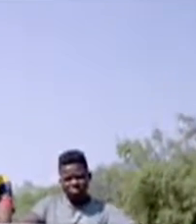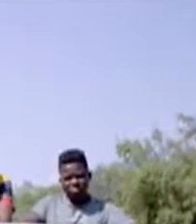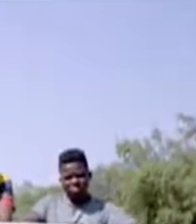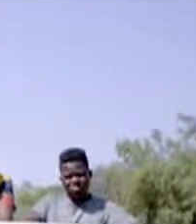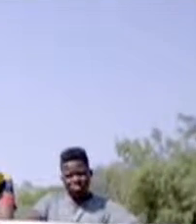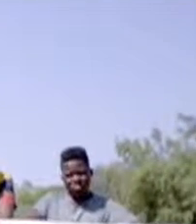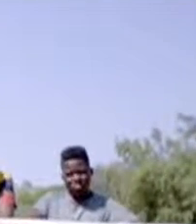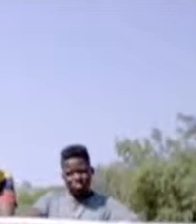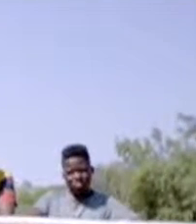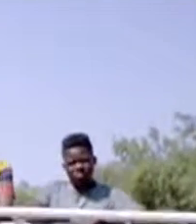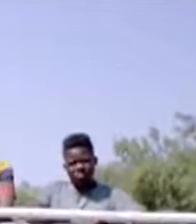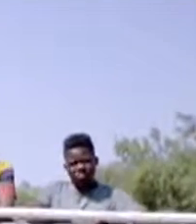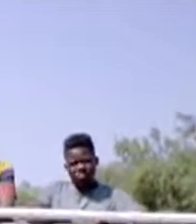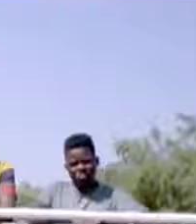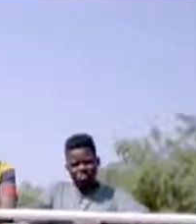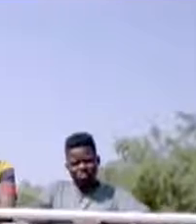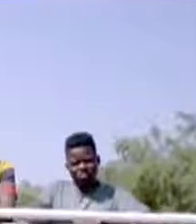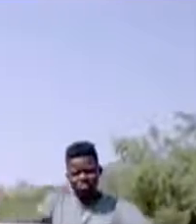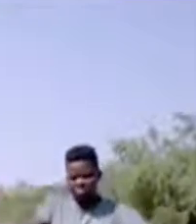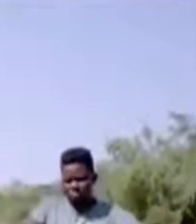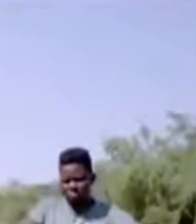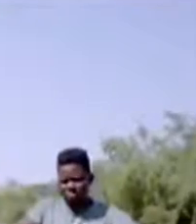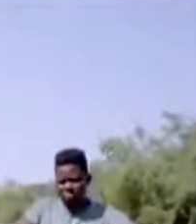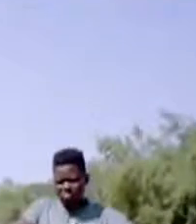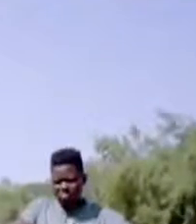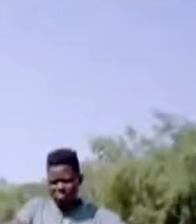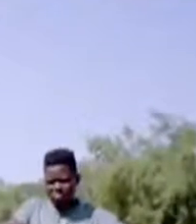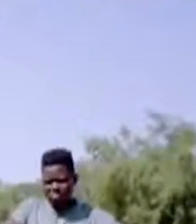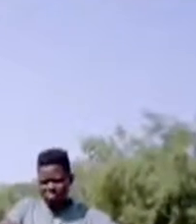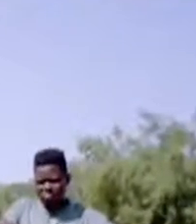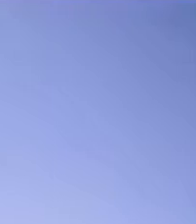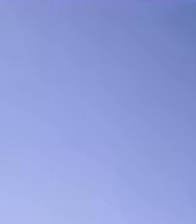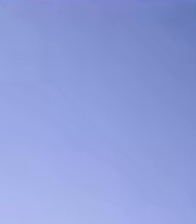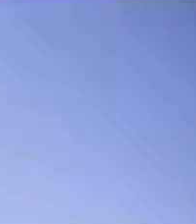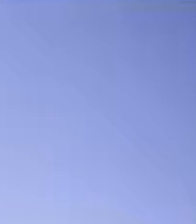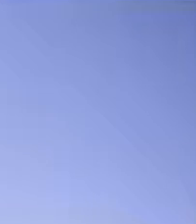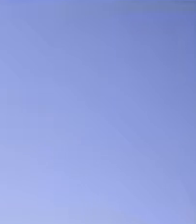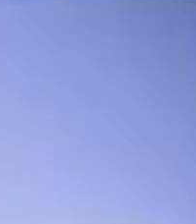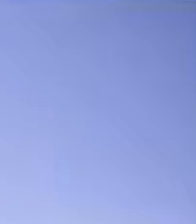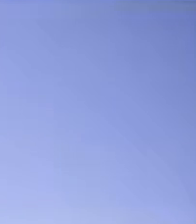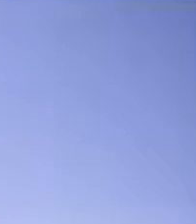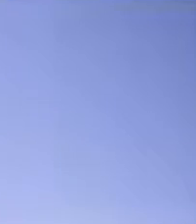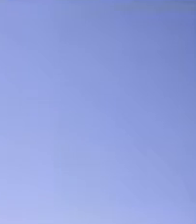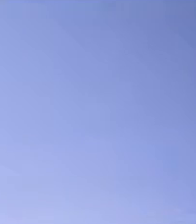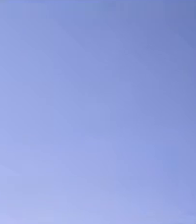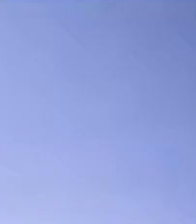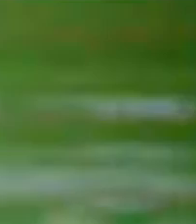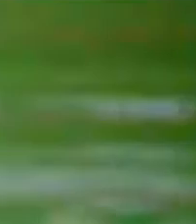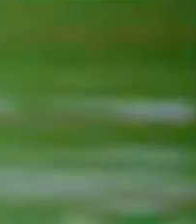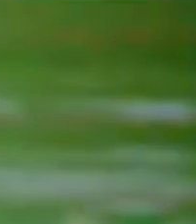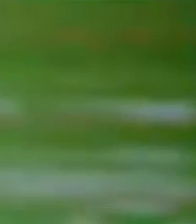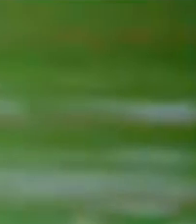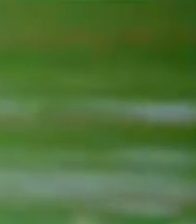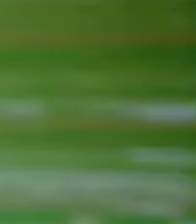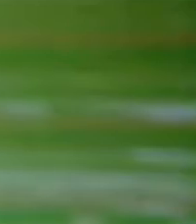ane mwana mangao Etabo katira nopatu nombija Shakuyo pandula